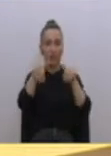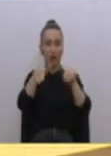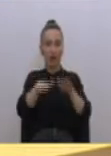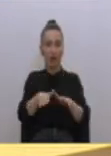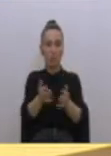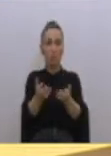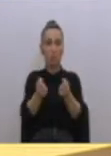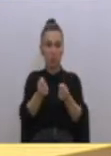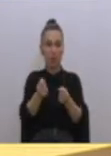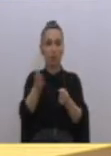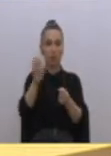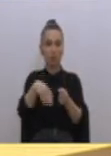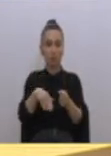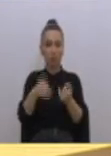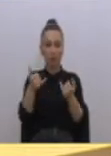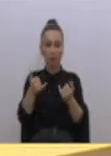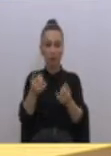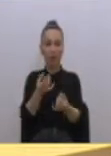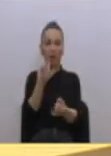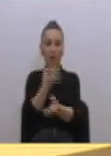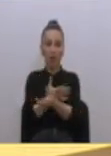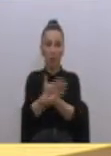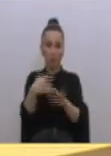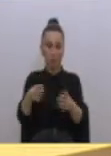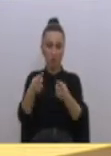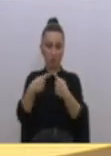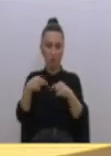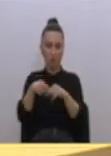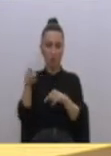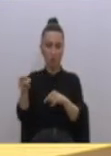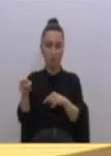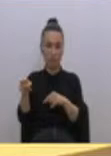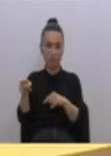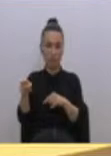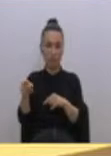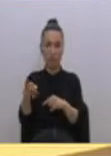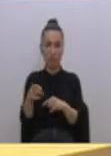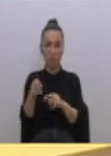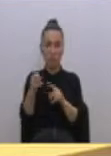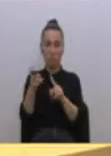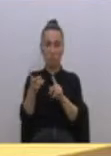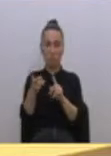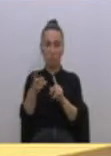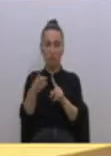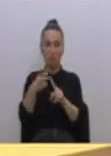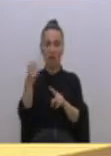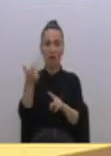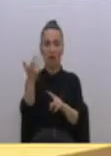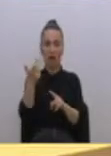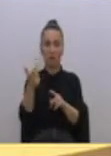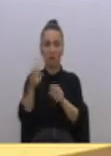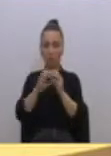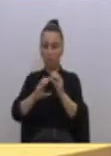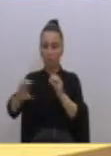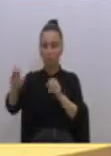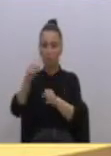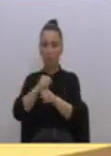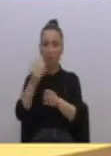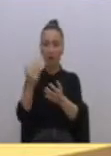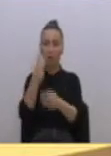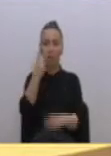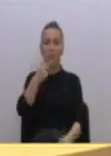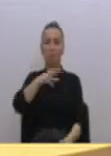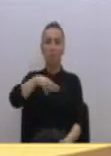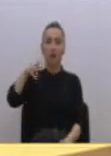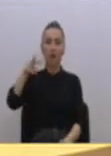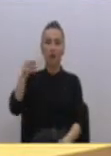არ მიიღეს. ეხლა გაკოტრებულია ეს ორგანიზაცია. აგერ მეორე გაზის ასე ვთქვათ ხაზი გავიდა 2 მილიარდი